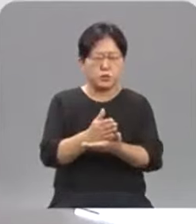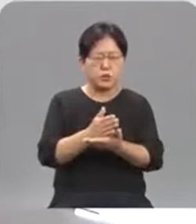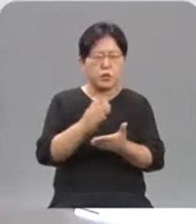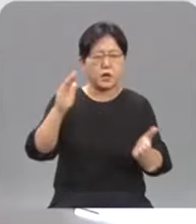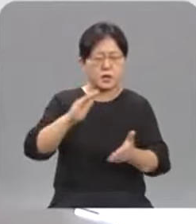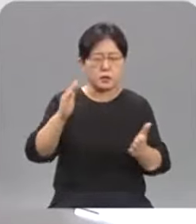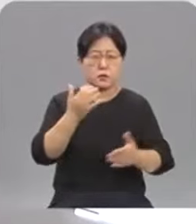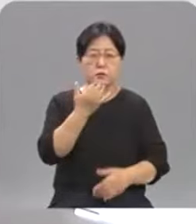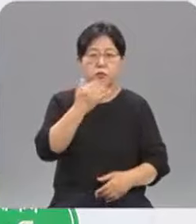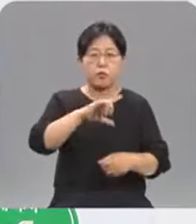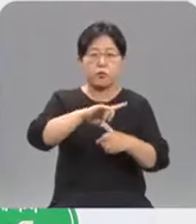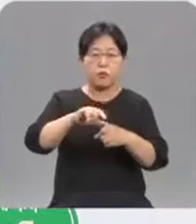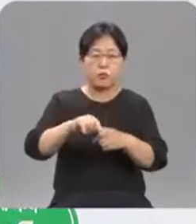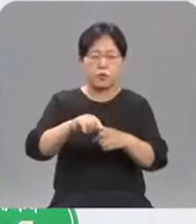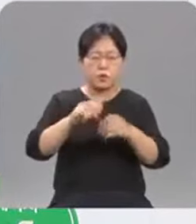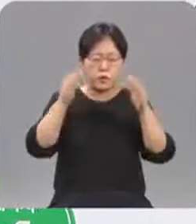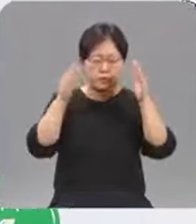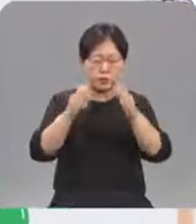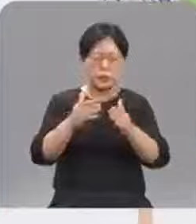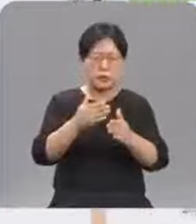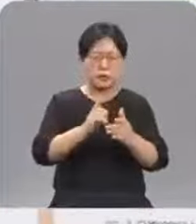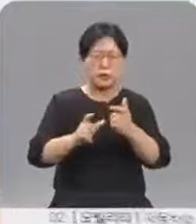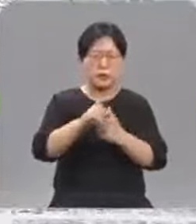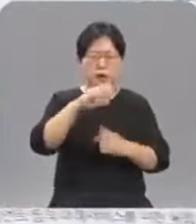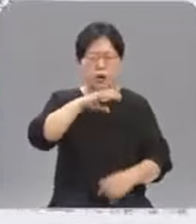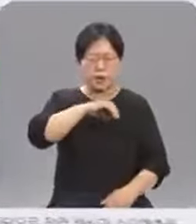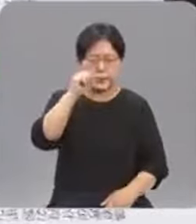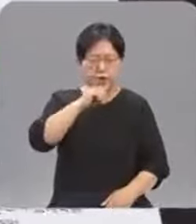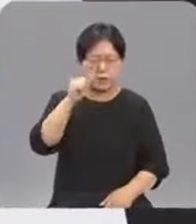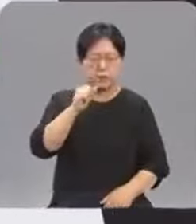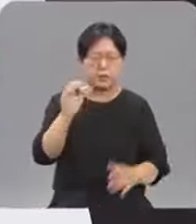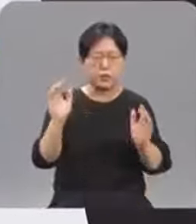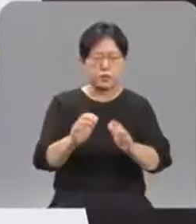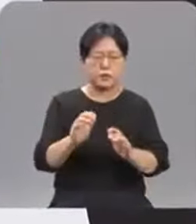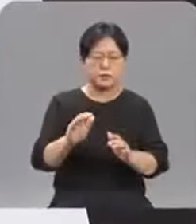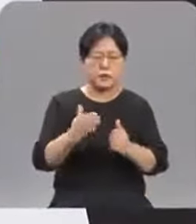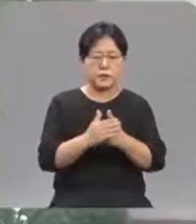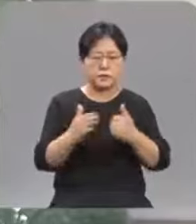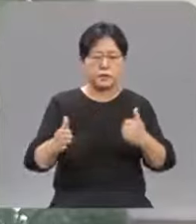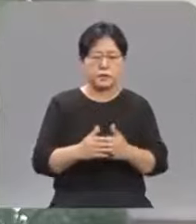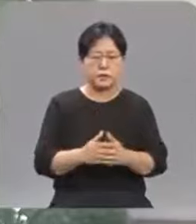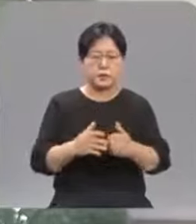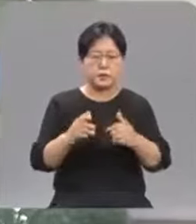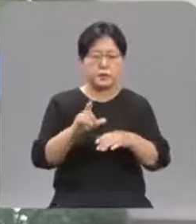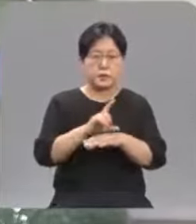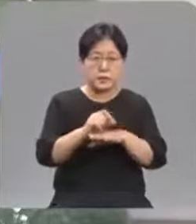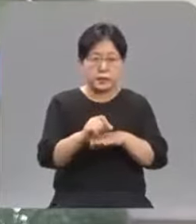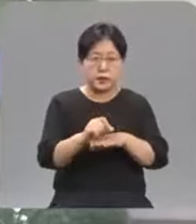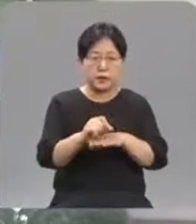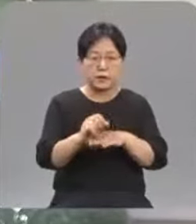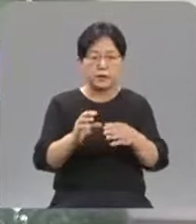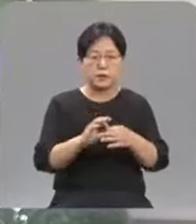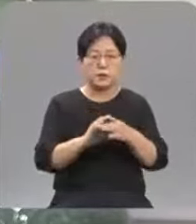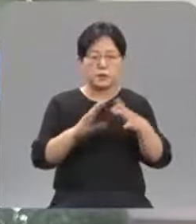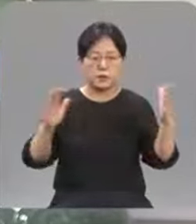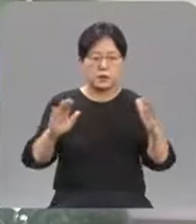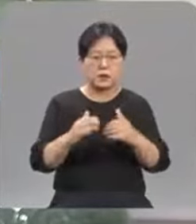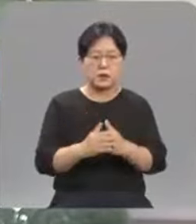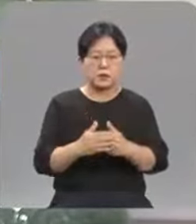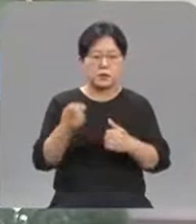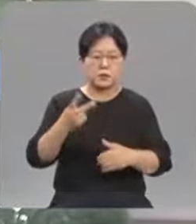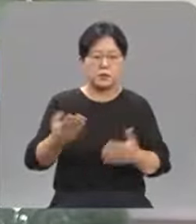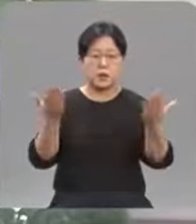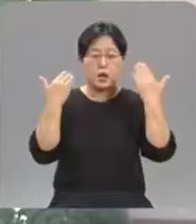학생들의 수도권 쏠림이 추가 합격자 모집으로 이어졌기 때문입니다. 지역에 관계없이